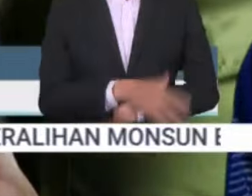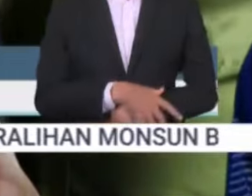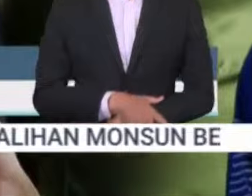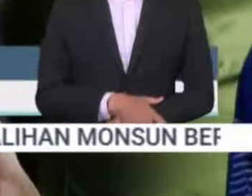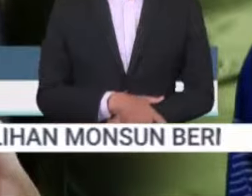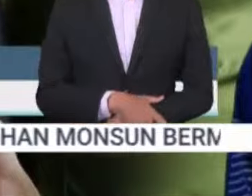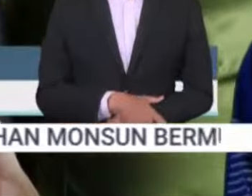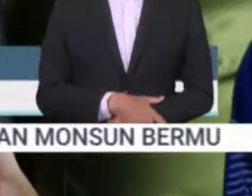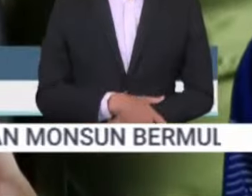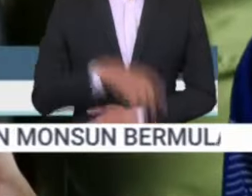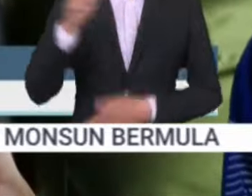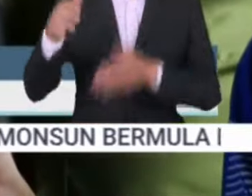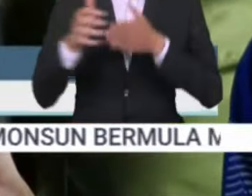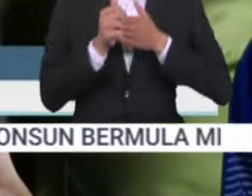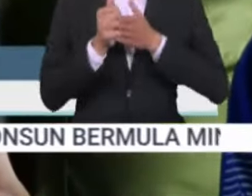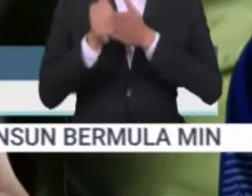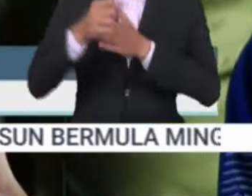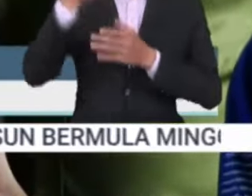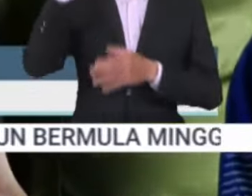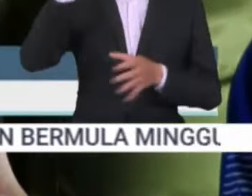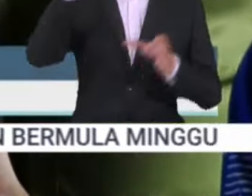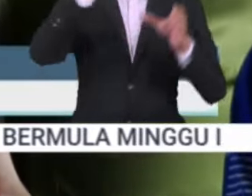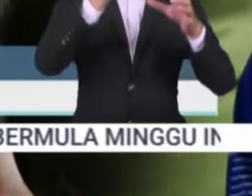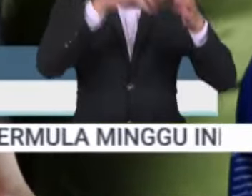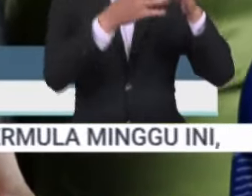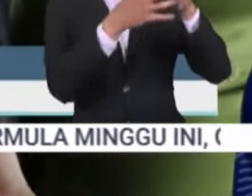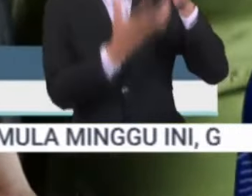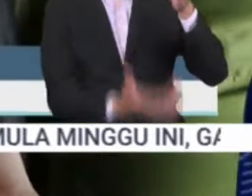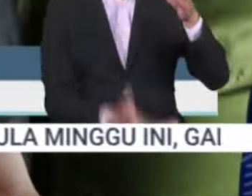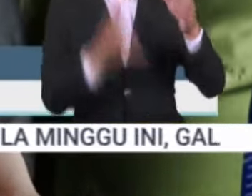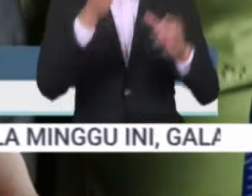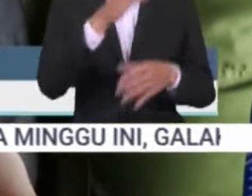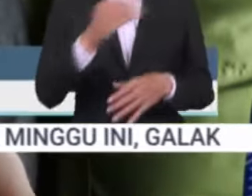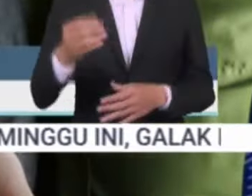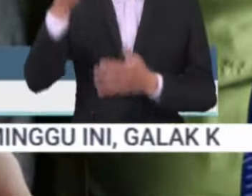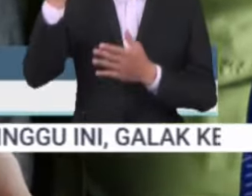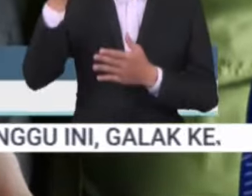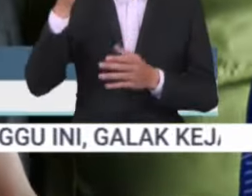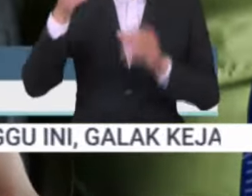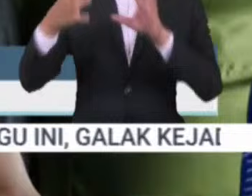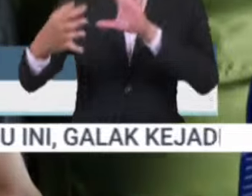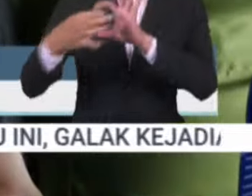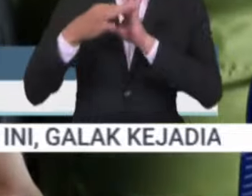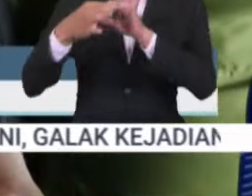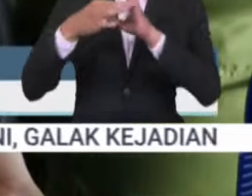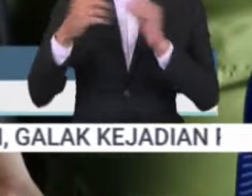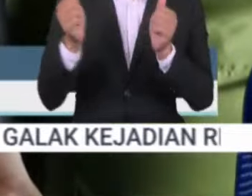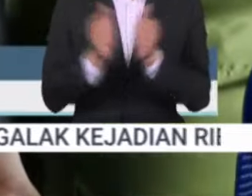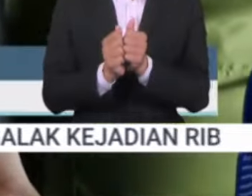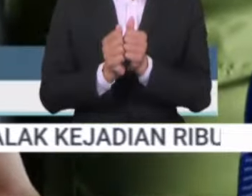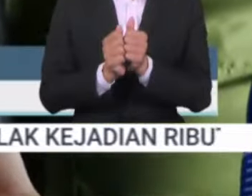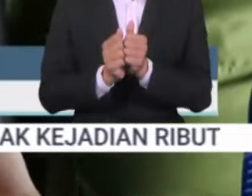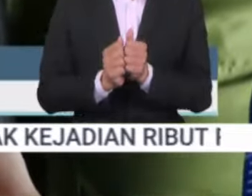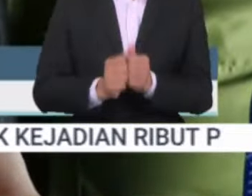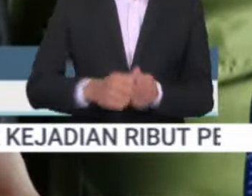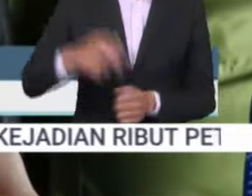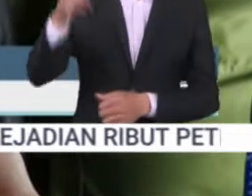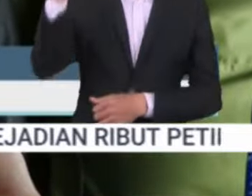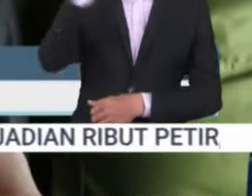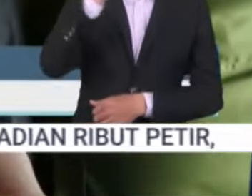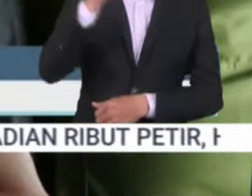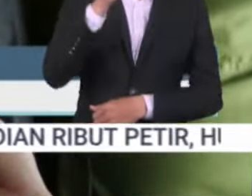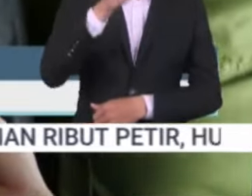Menaraya adalah sebagai pembimbing kepada tabung ini dan juga kita akan bekerjasama dengan JLC